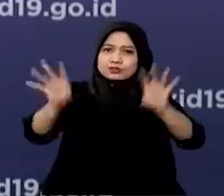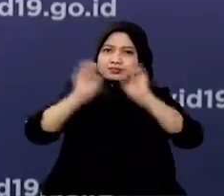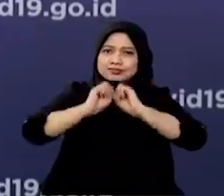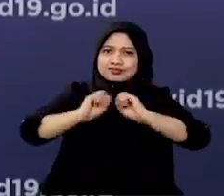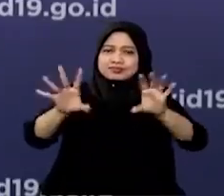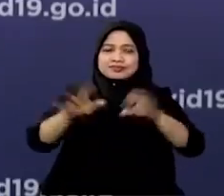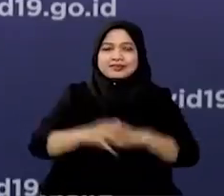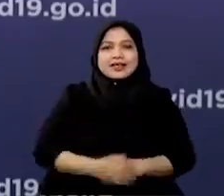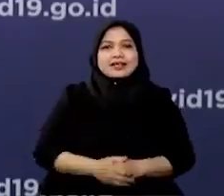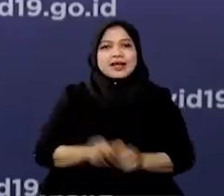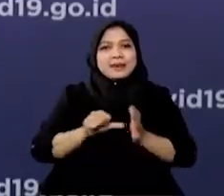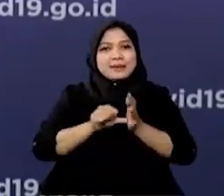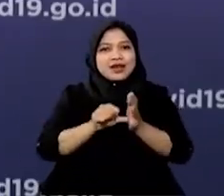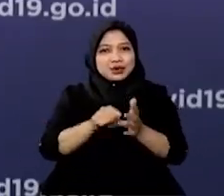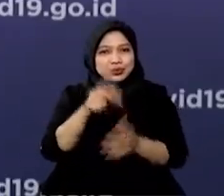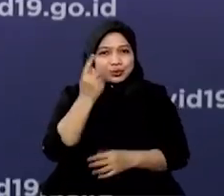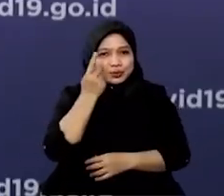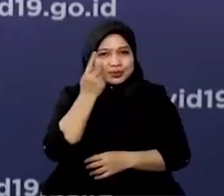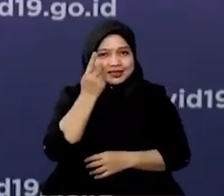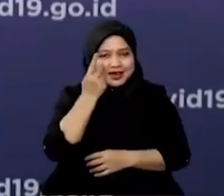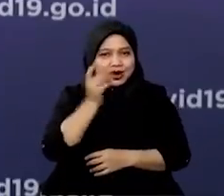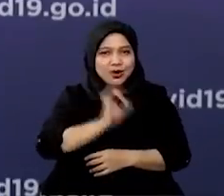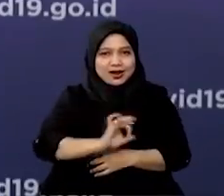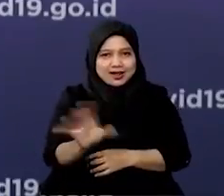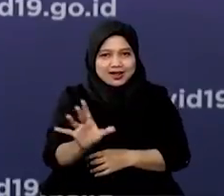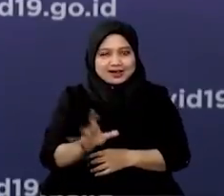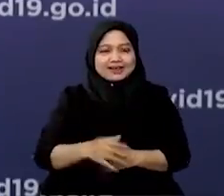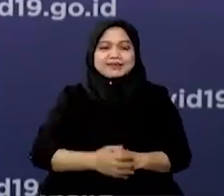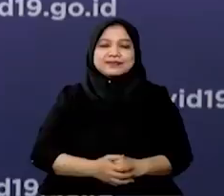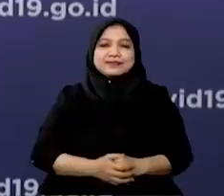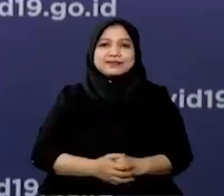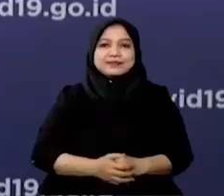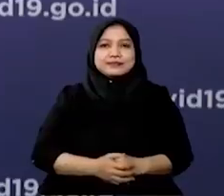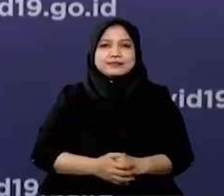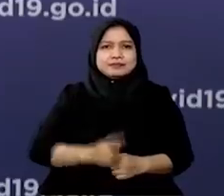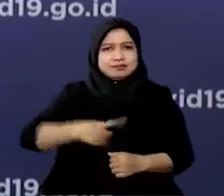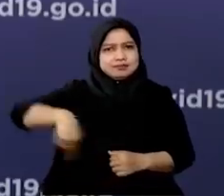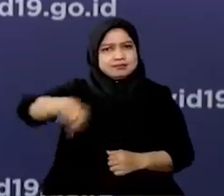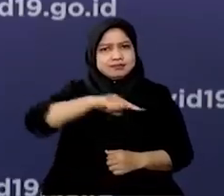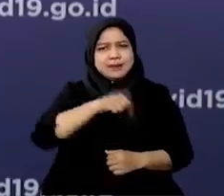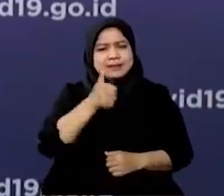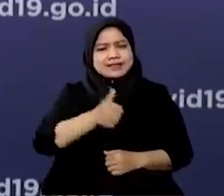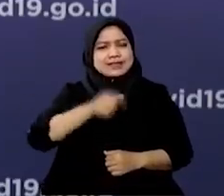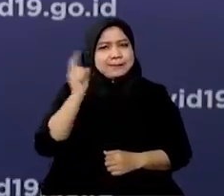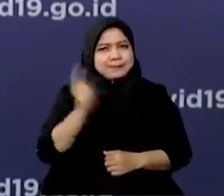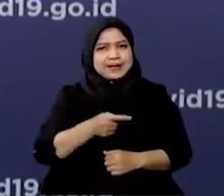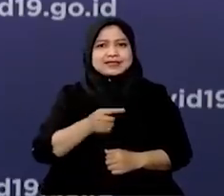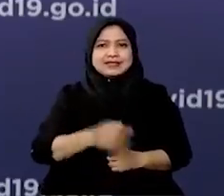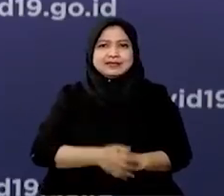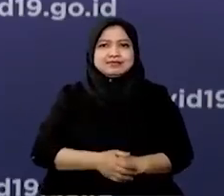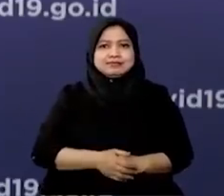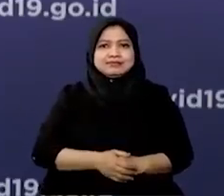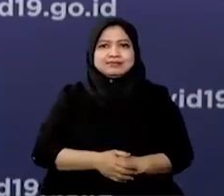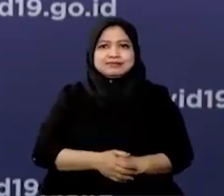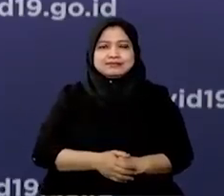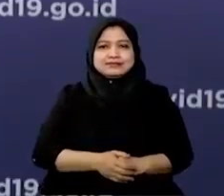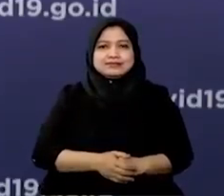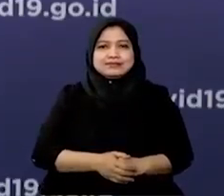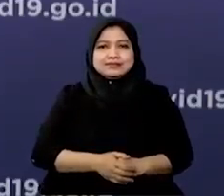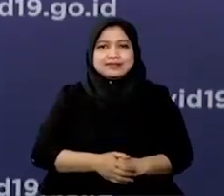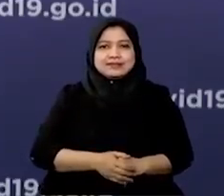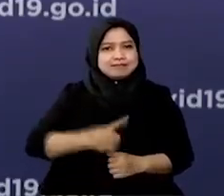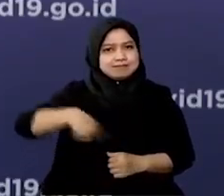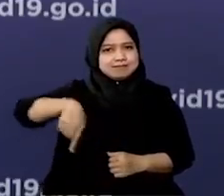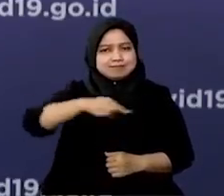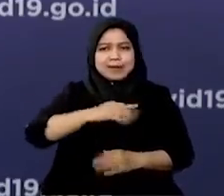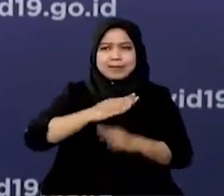bisa saling menjaga satu dengan yang lainnya kita pasti bisa mengatasinya kita pasti mampu melawannya